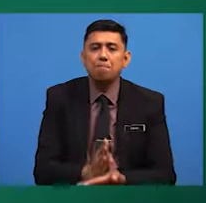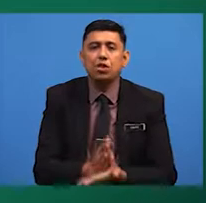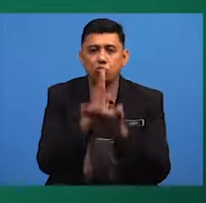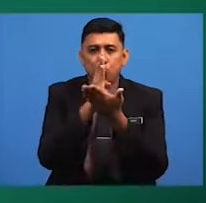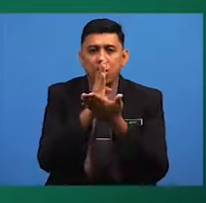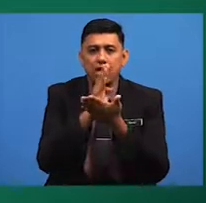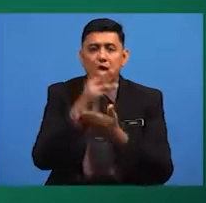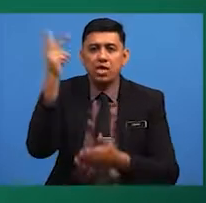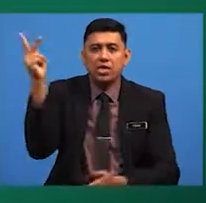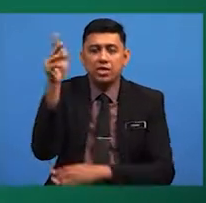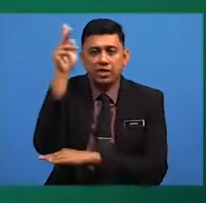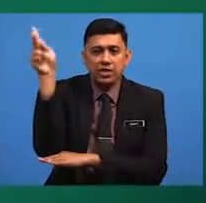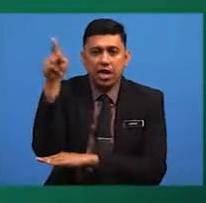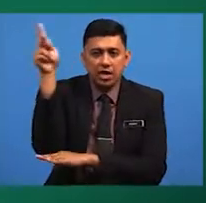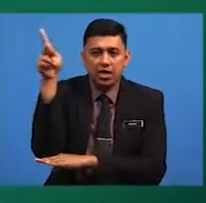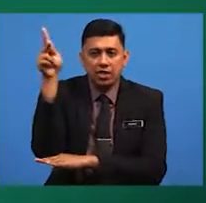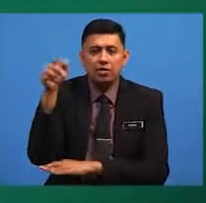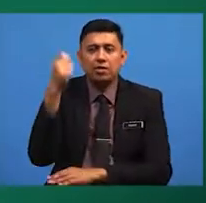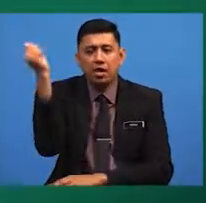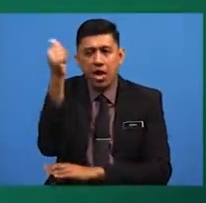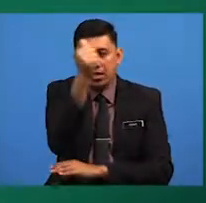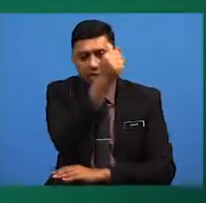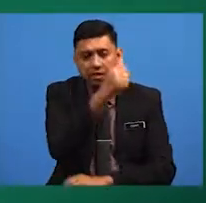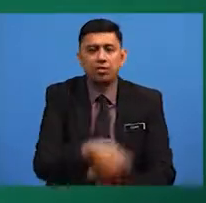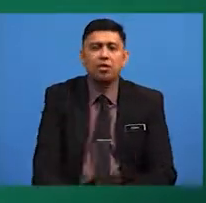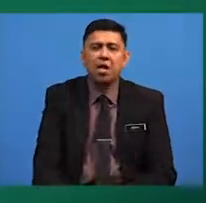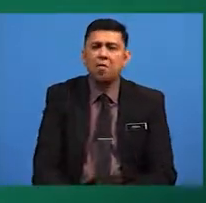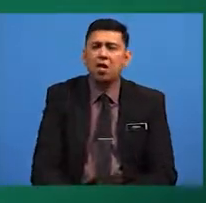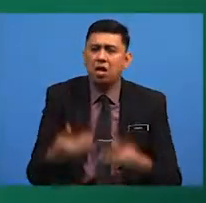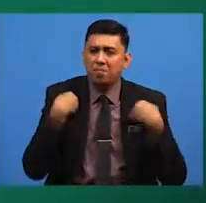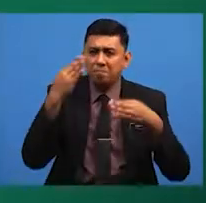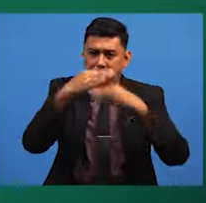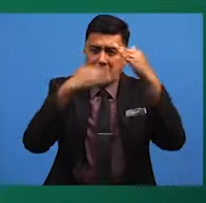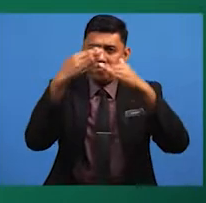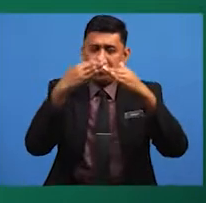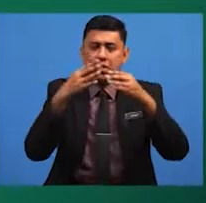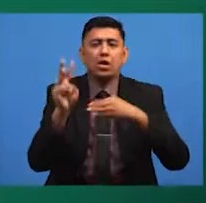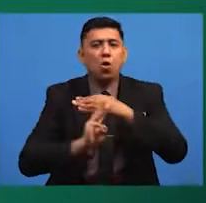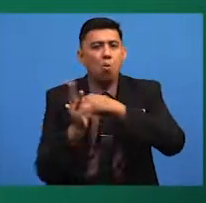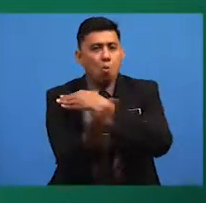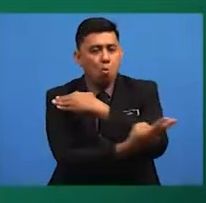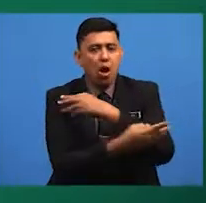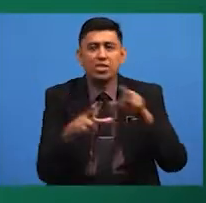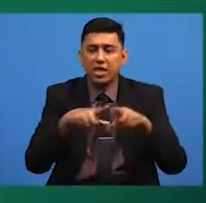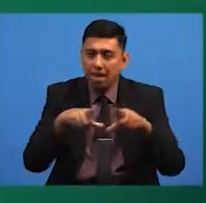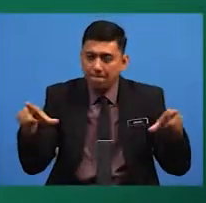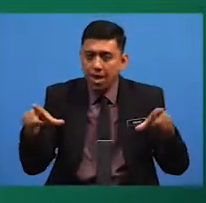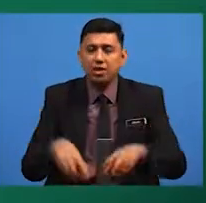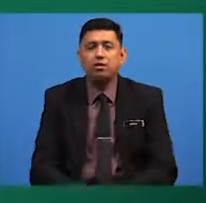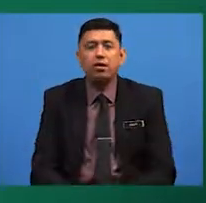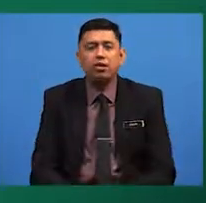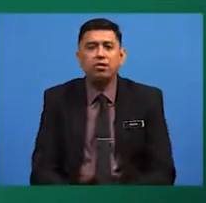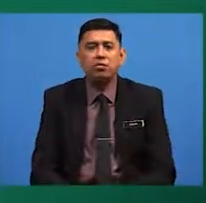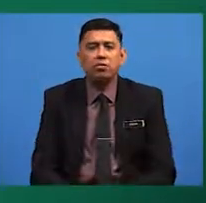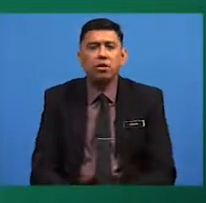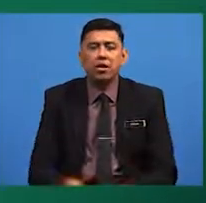angin kincir angin yang dibina di kawasan yang lapang dan tinggi untuk membolehkan